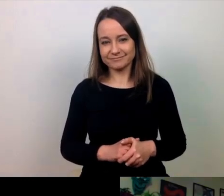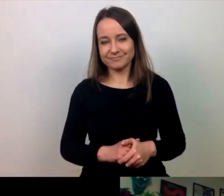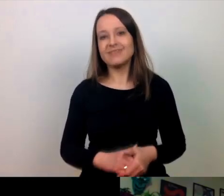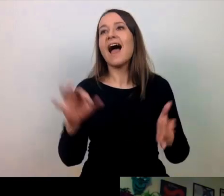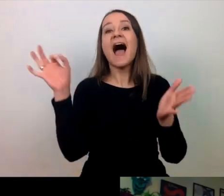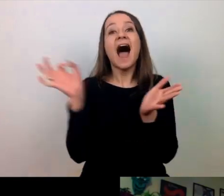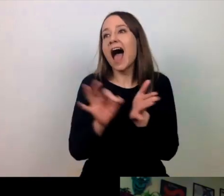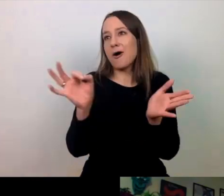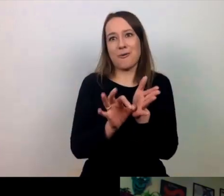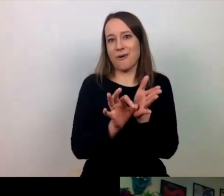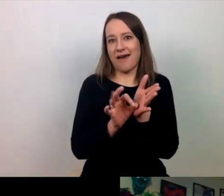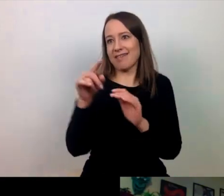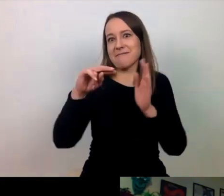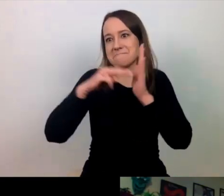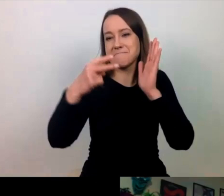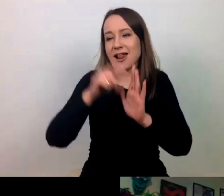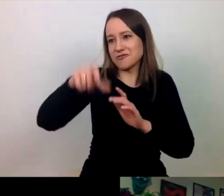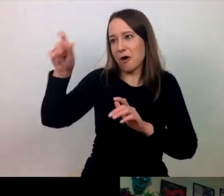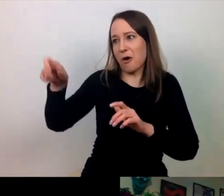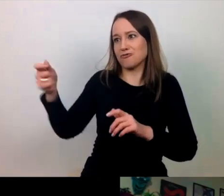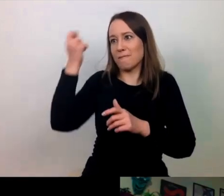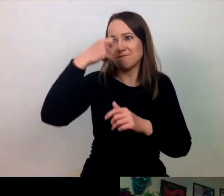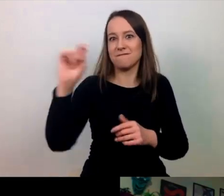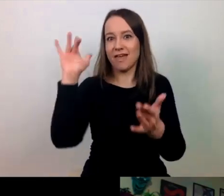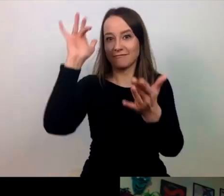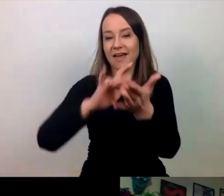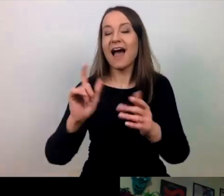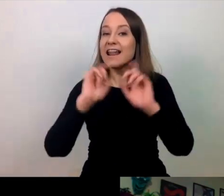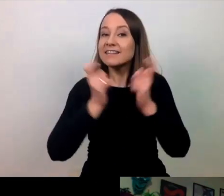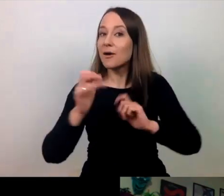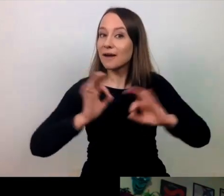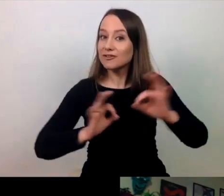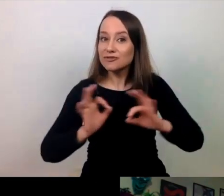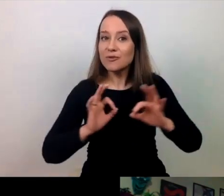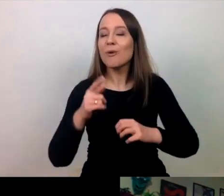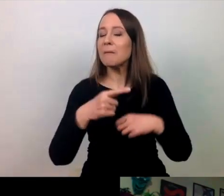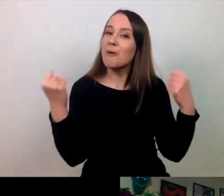jadą, ale jednak cała ta historia ma taki głębszy